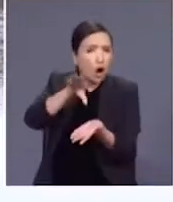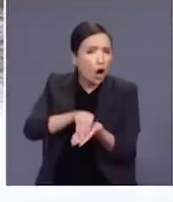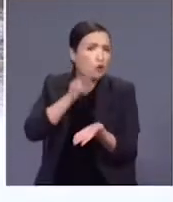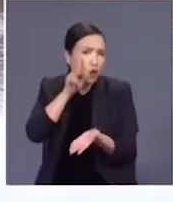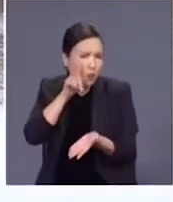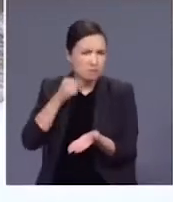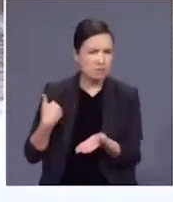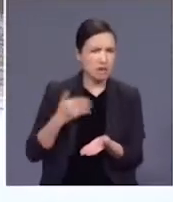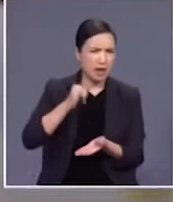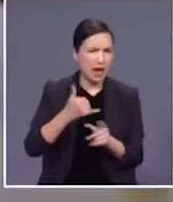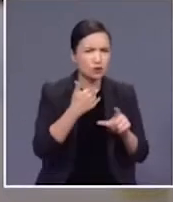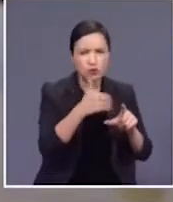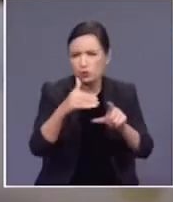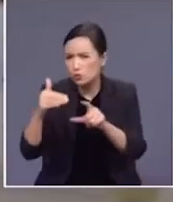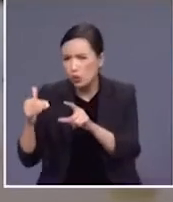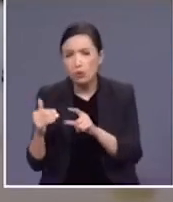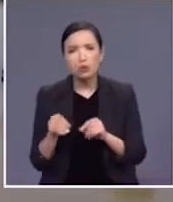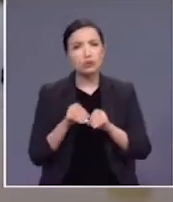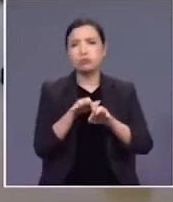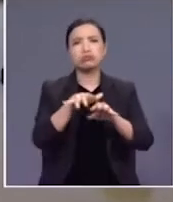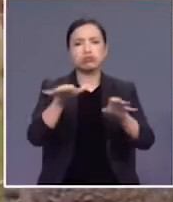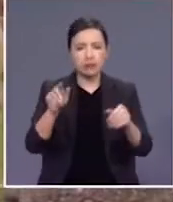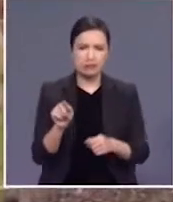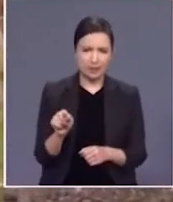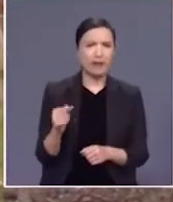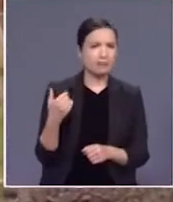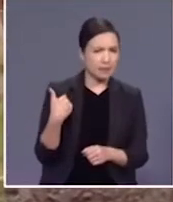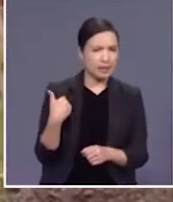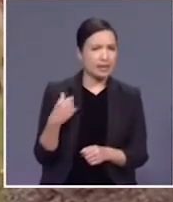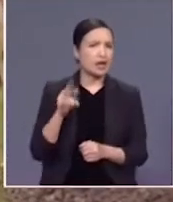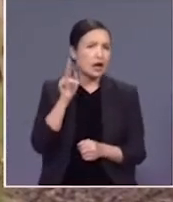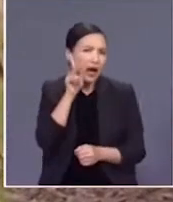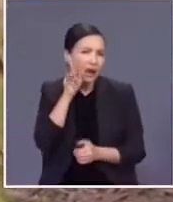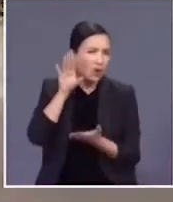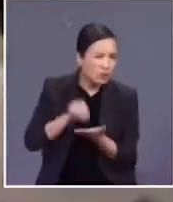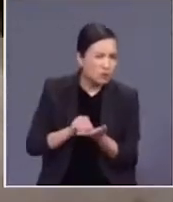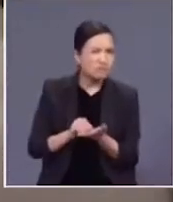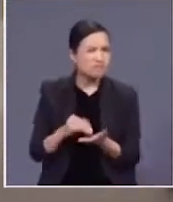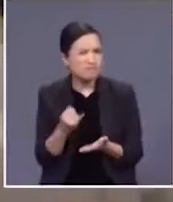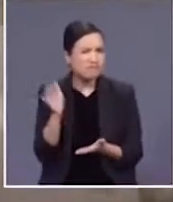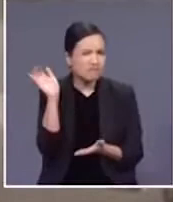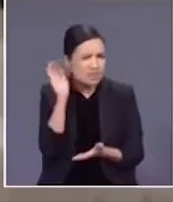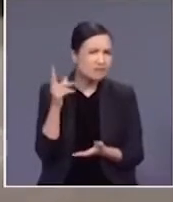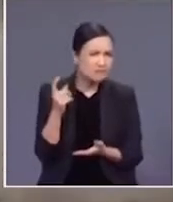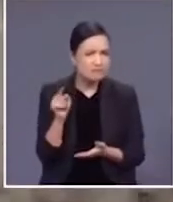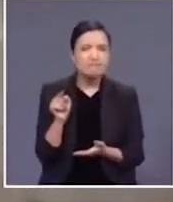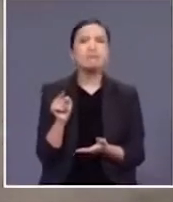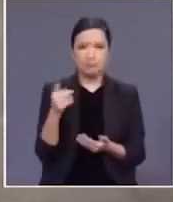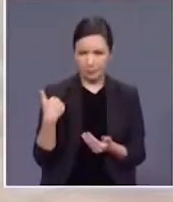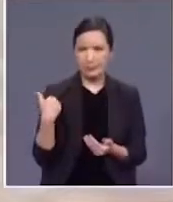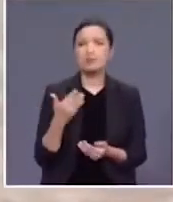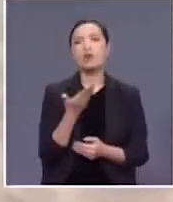จจะมีการส่งต่อกันไปซึ่งอาจจะไม่อ้างอิงแหล่งที่มาหรือไม่มีความน่าเชื่อถือของแหล่งข้อมูล